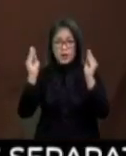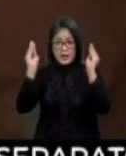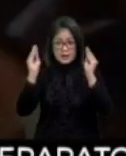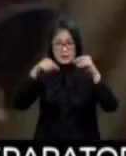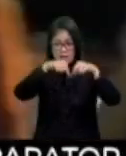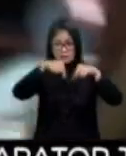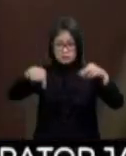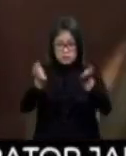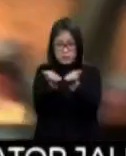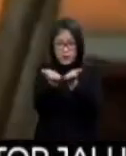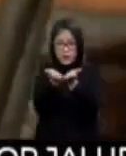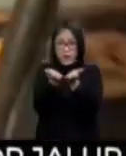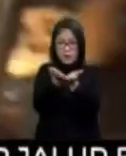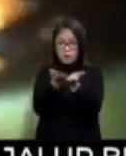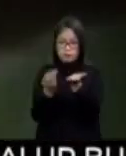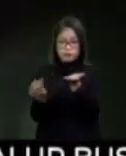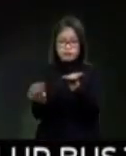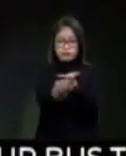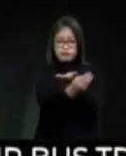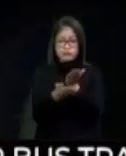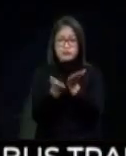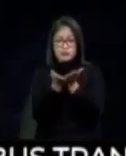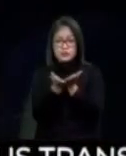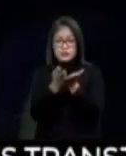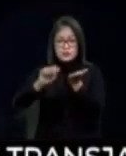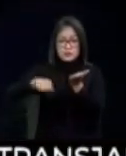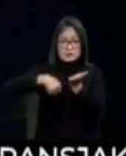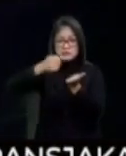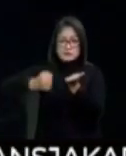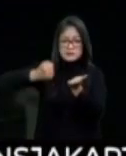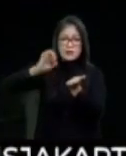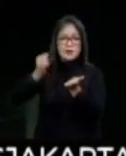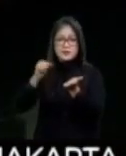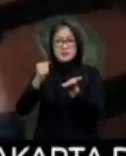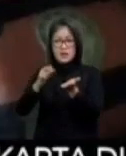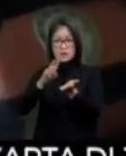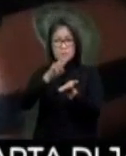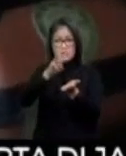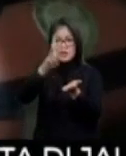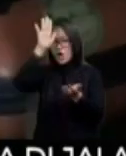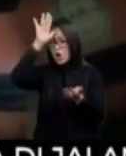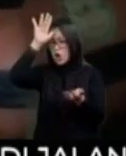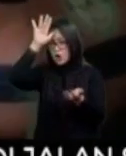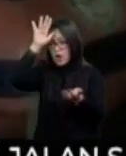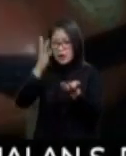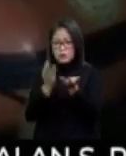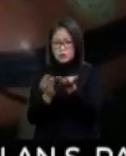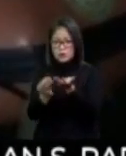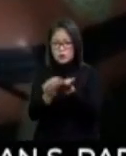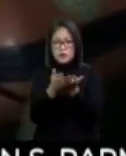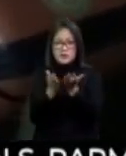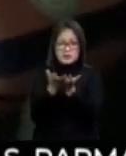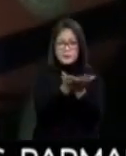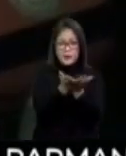Para korban terjebak saat berwisata di Danau Jatiluhur menggunakan dua perahu cukung. Eceng gondok yang terhampar di danau ini menutup jalur sehingga